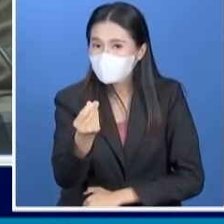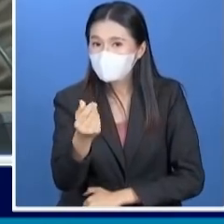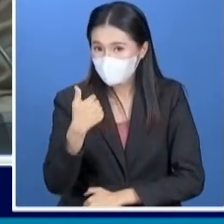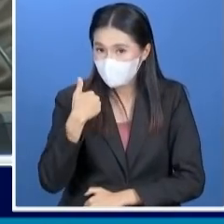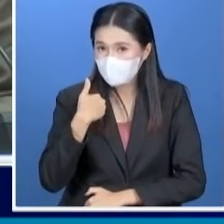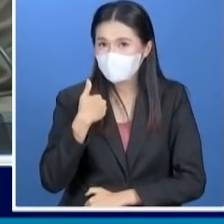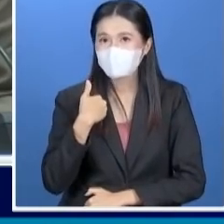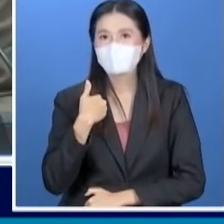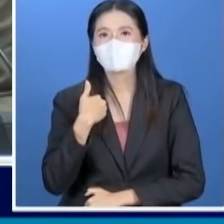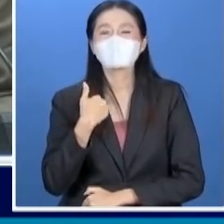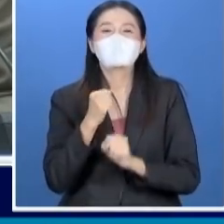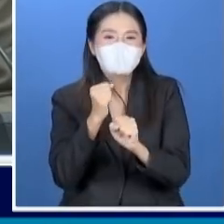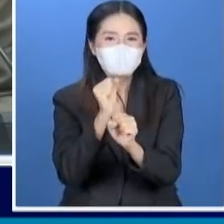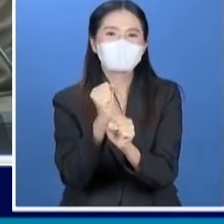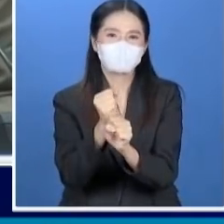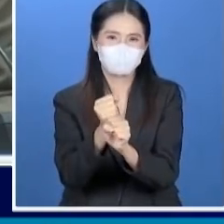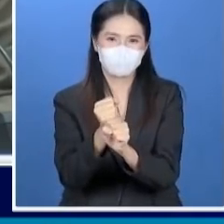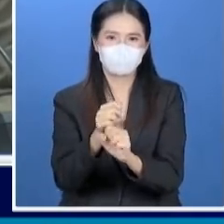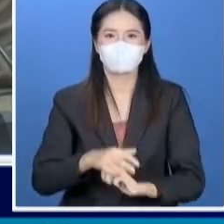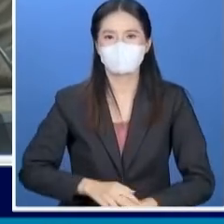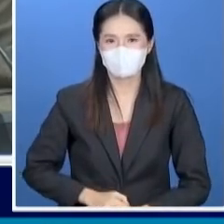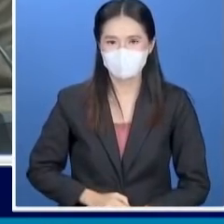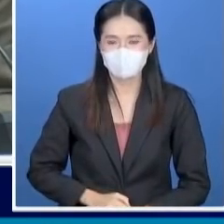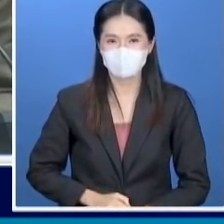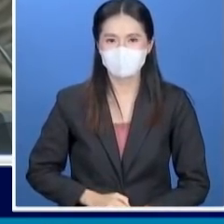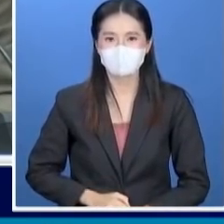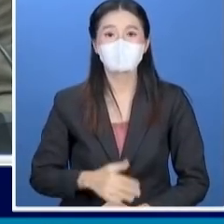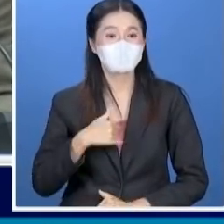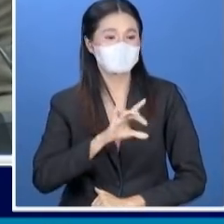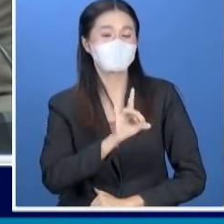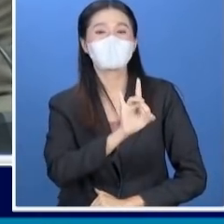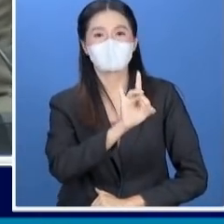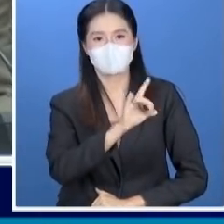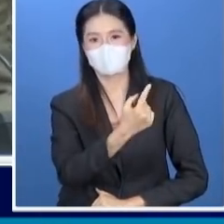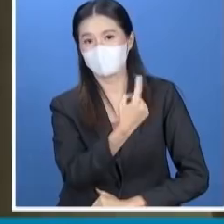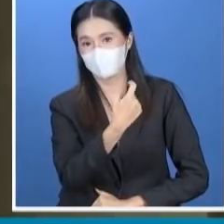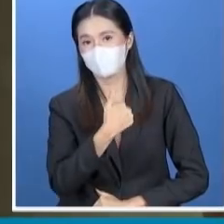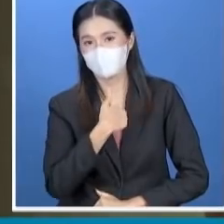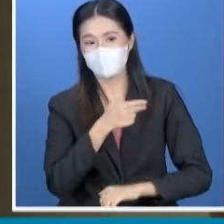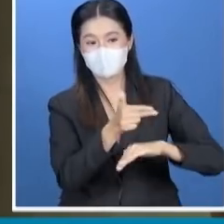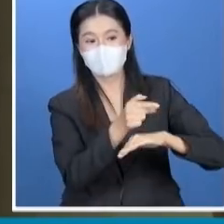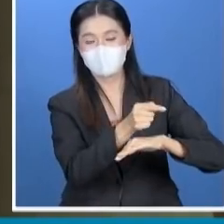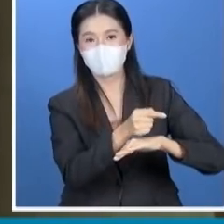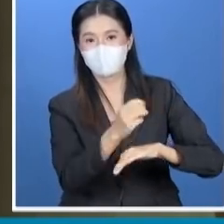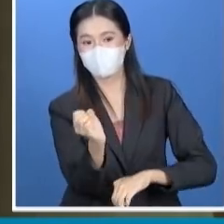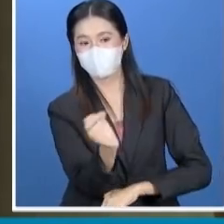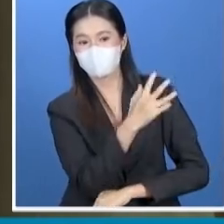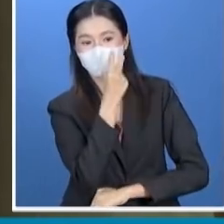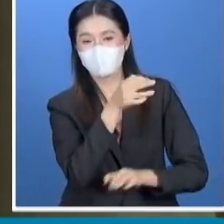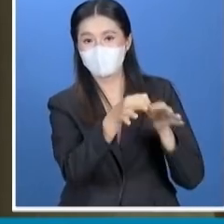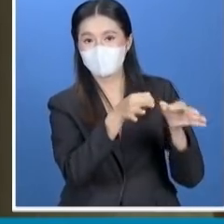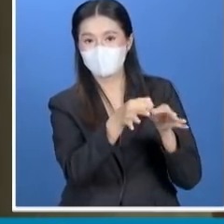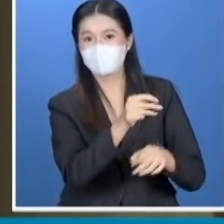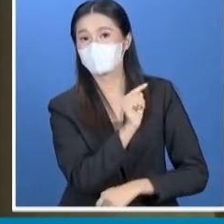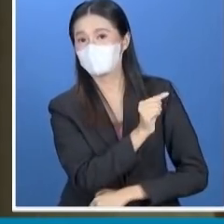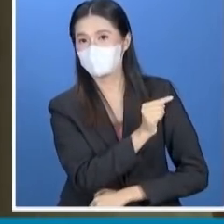งี้ย ขออนุญาตเขาอยู่ระหว่างดำเนินการนะครับนะครับ จากช่อง8นะคะนอกจากคลิปที่เมื่อสักครู่ตำรวจอธิบายค่ะอยู่ท